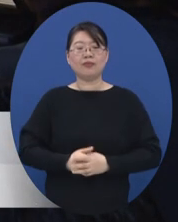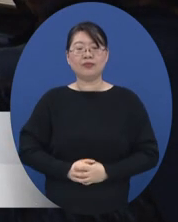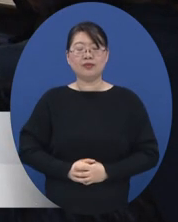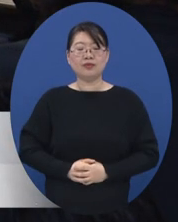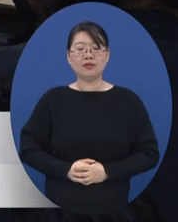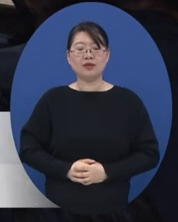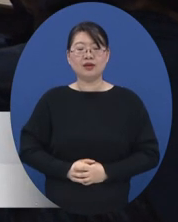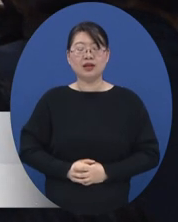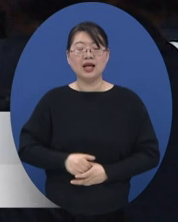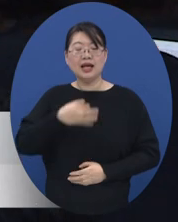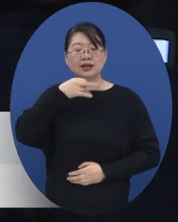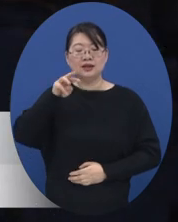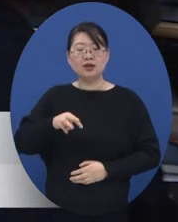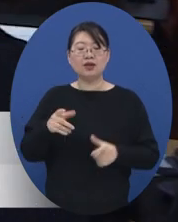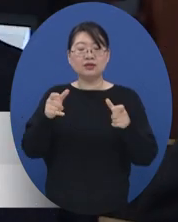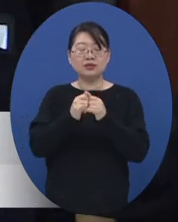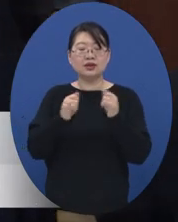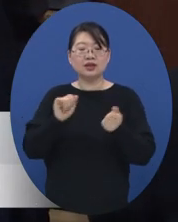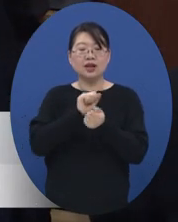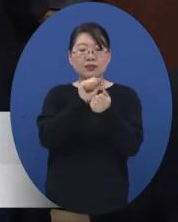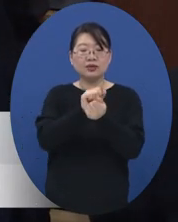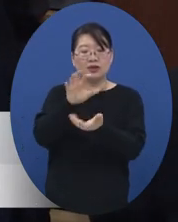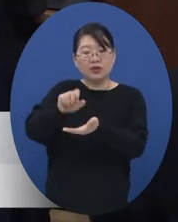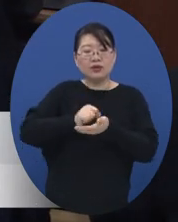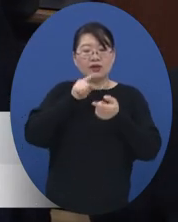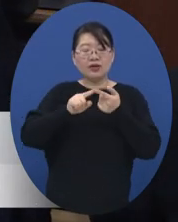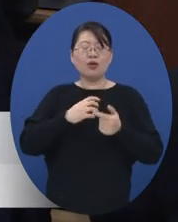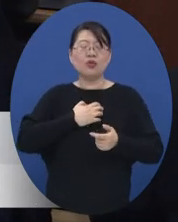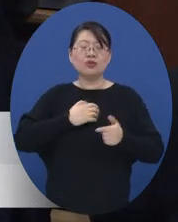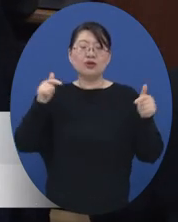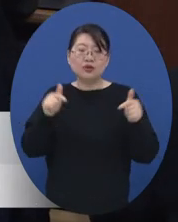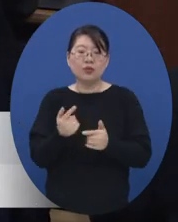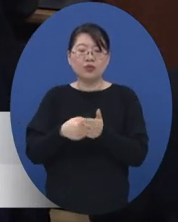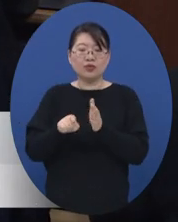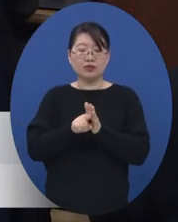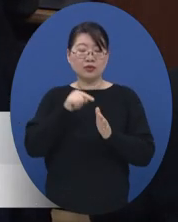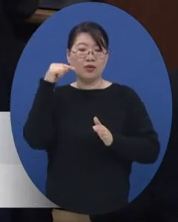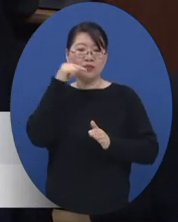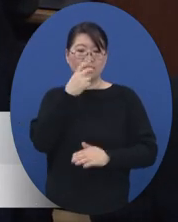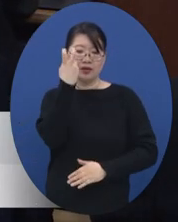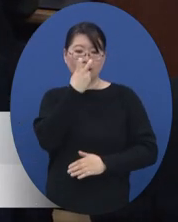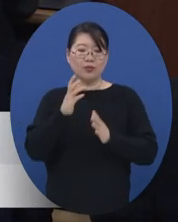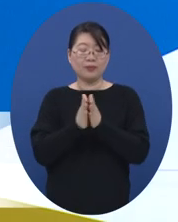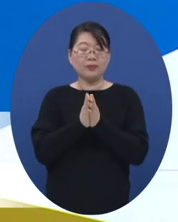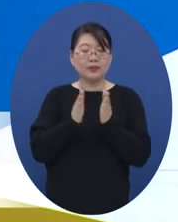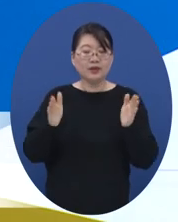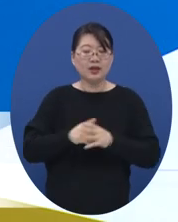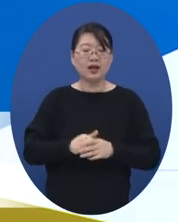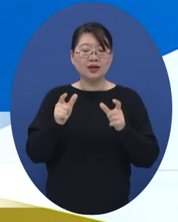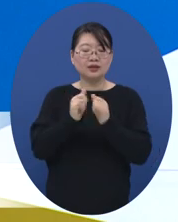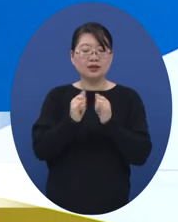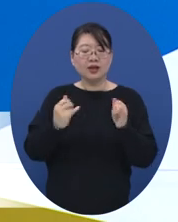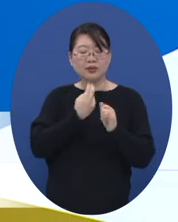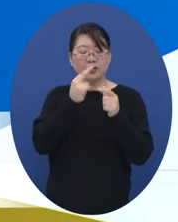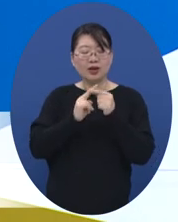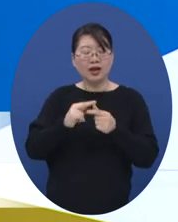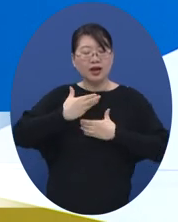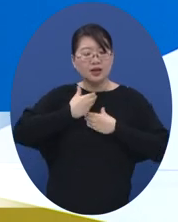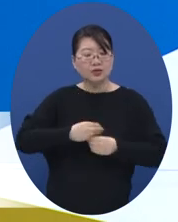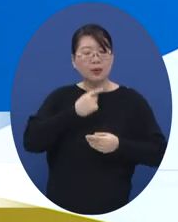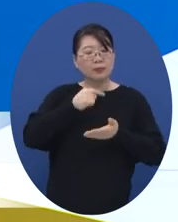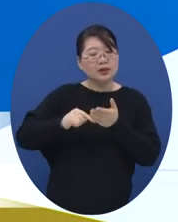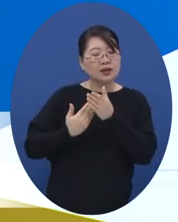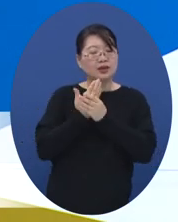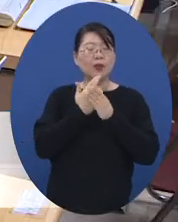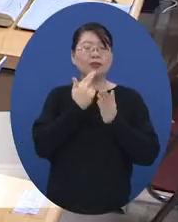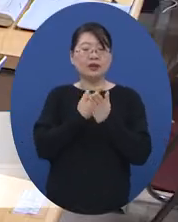이 지사는 이천 시민들이 감염증 유입에 대한 우려를 덜 수 있도록 철저한 검역을 실시해 시민의 생명과 안전에 피해가